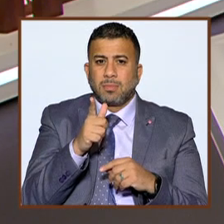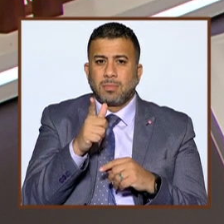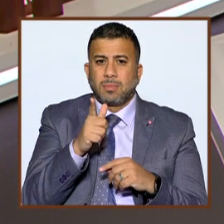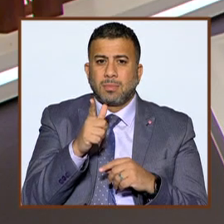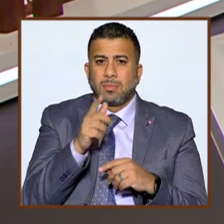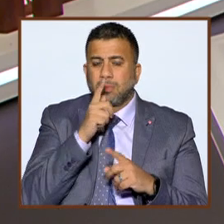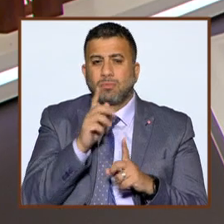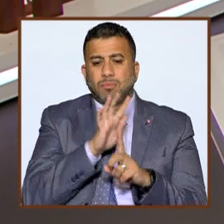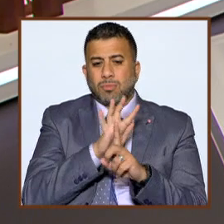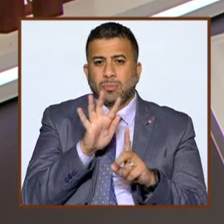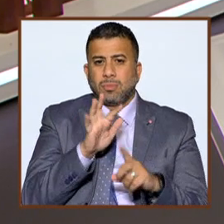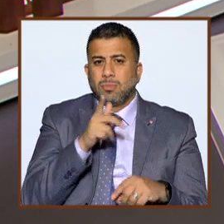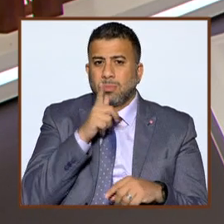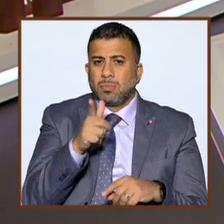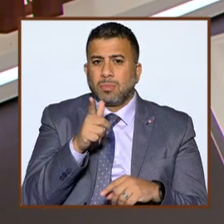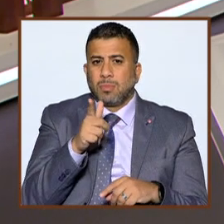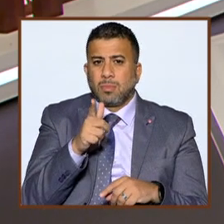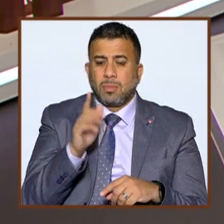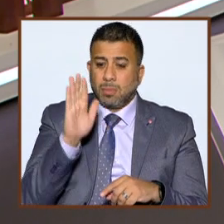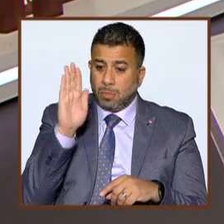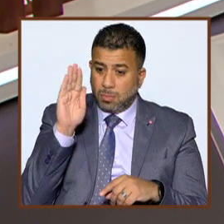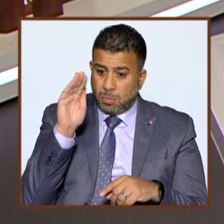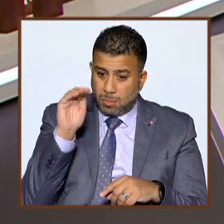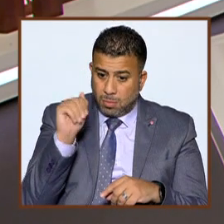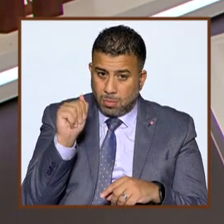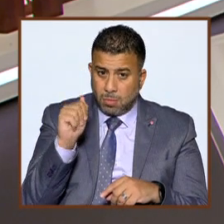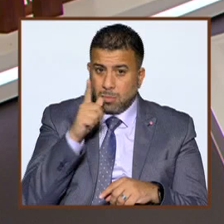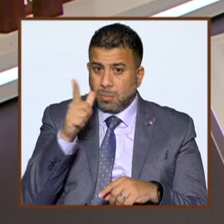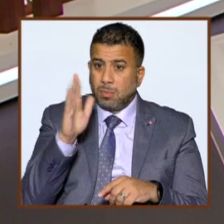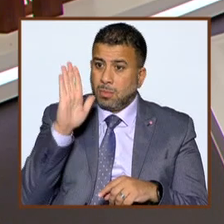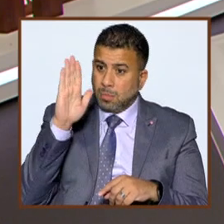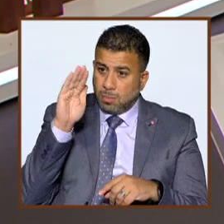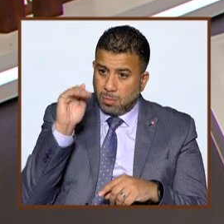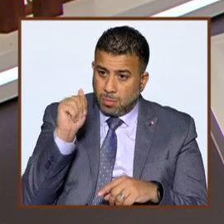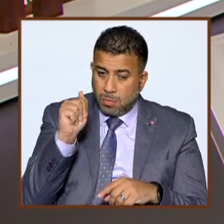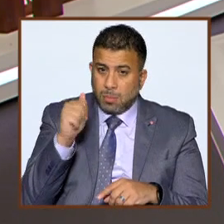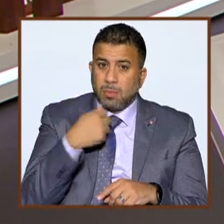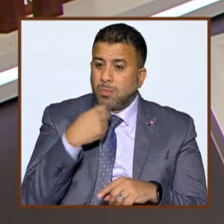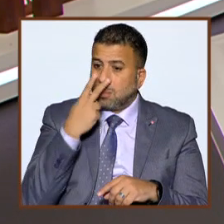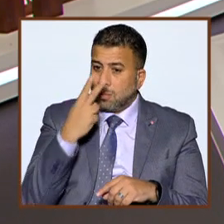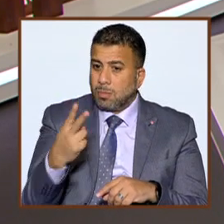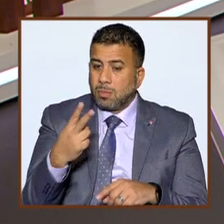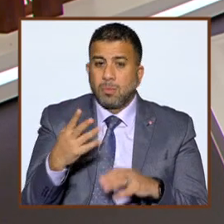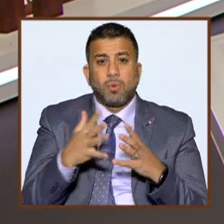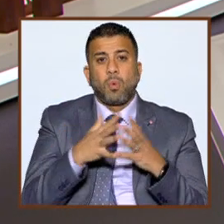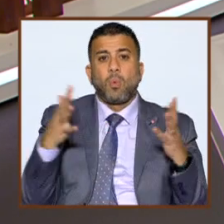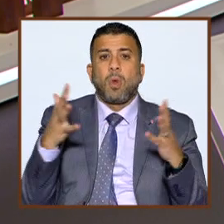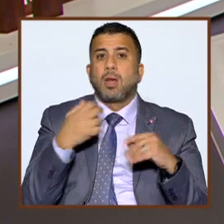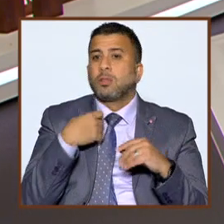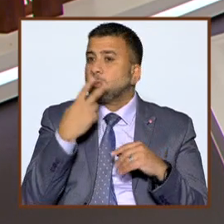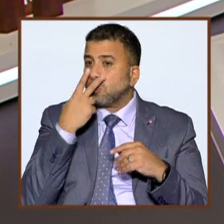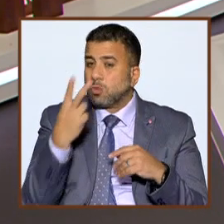للمامومين، والدليل المامومين يركعون ويسجدون قبل الإمام يا شيخ. هذا الشيء كثير